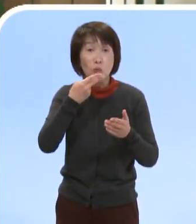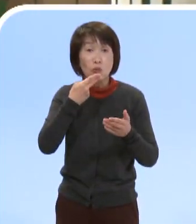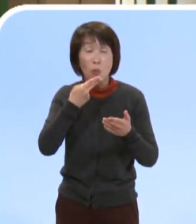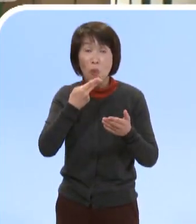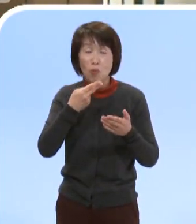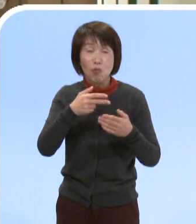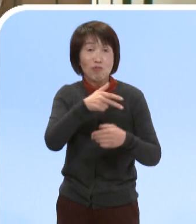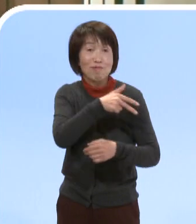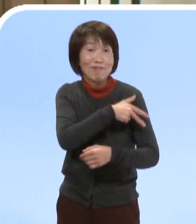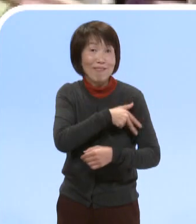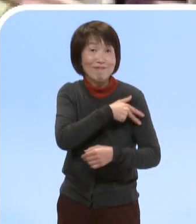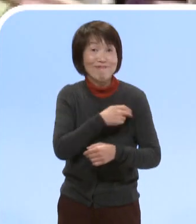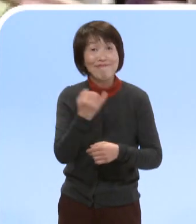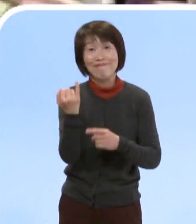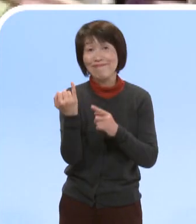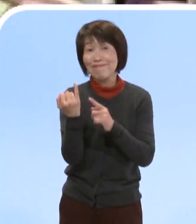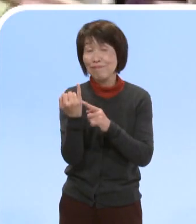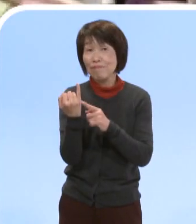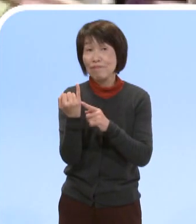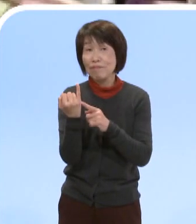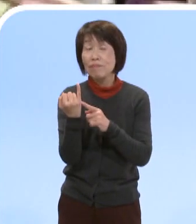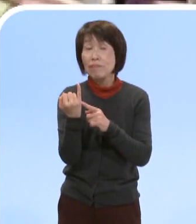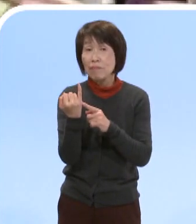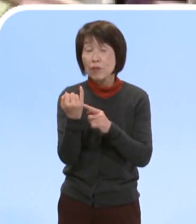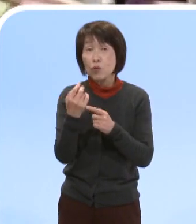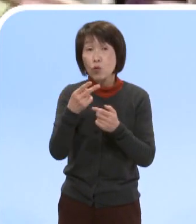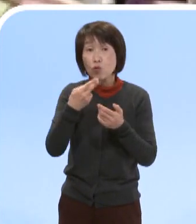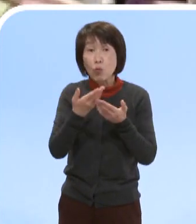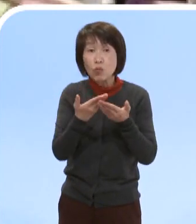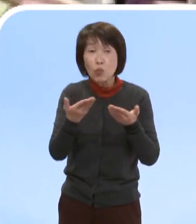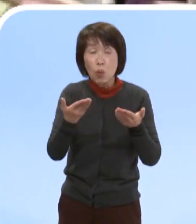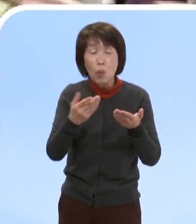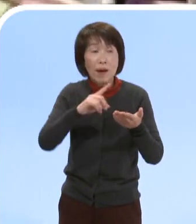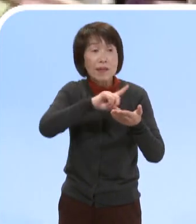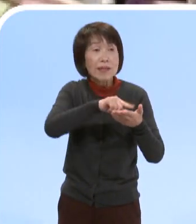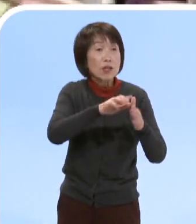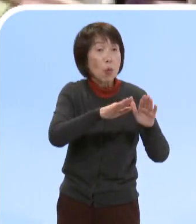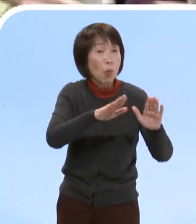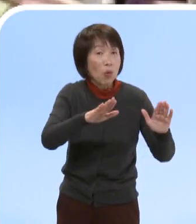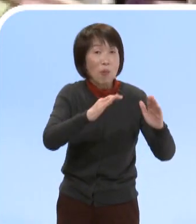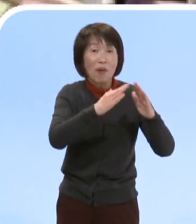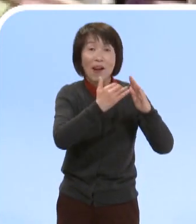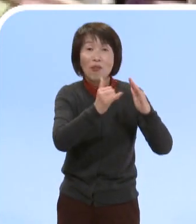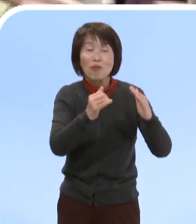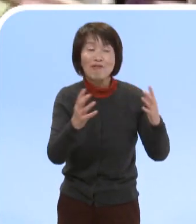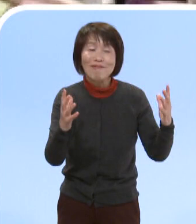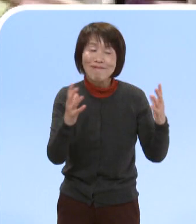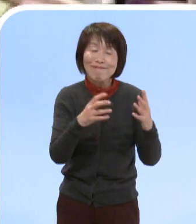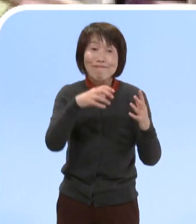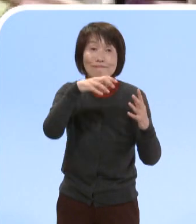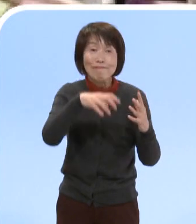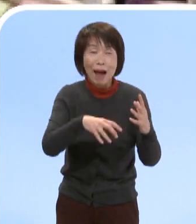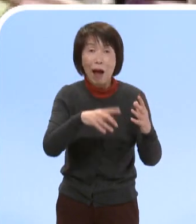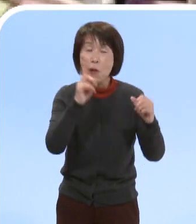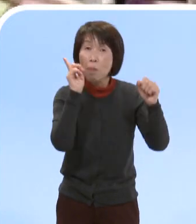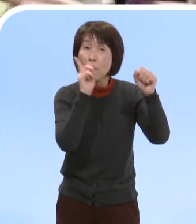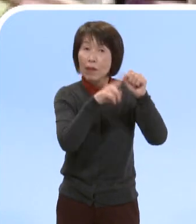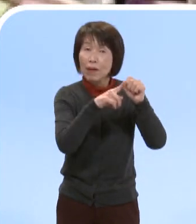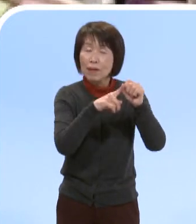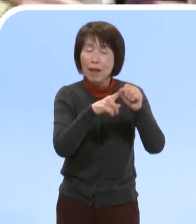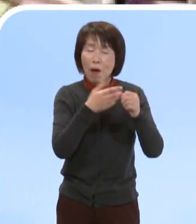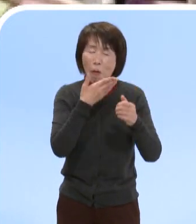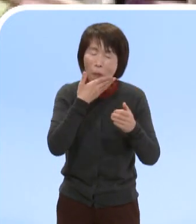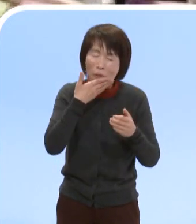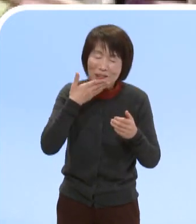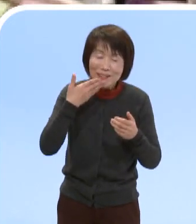の子ども食堂では地域の子どもとご家族の居場所となるようなあったかい食堂を目指し、栄養たっぷり